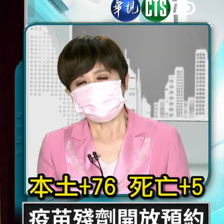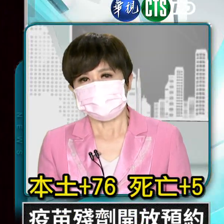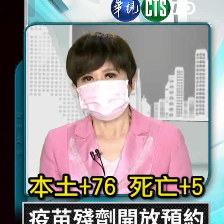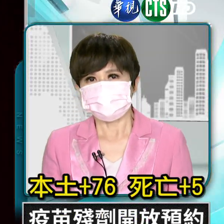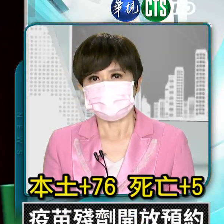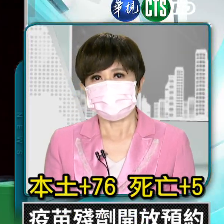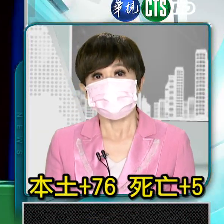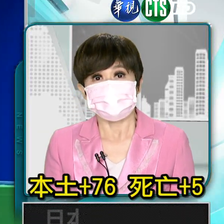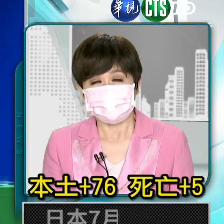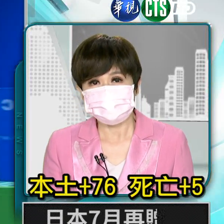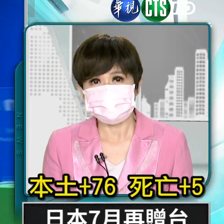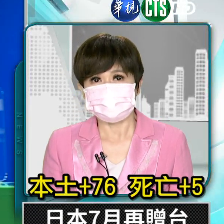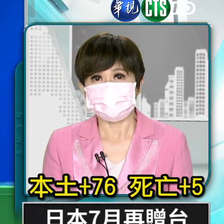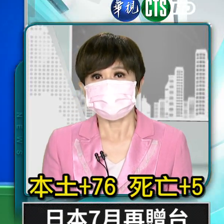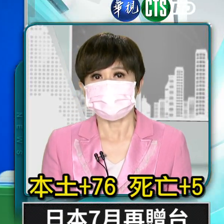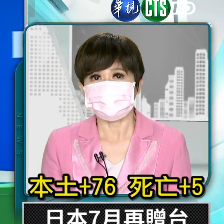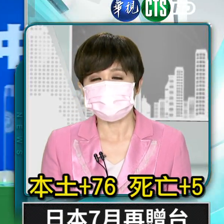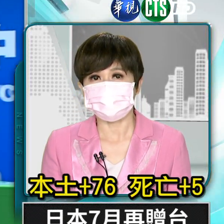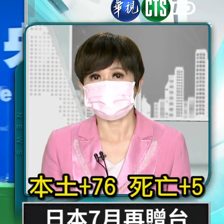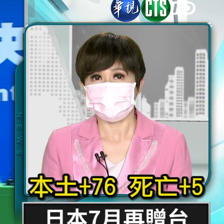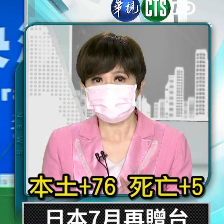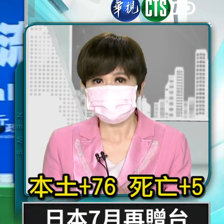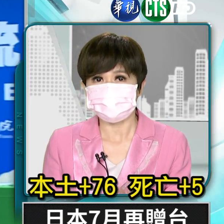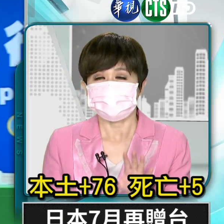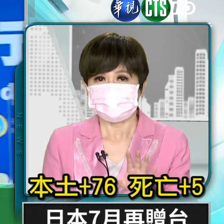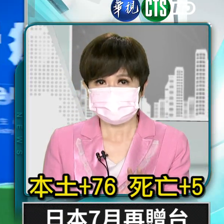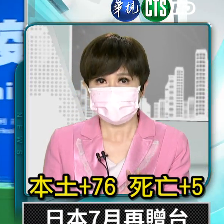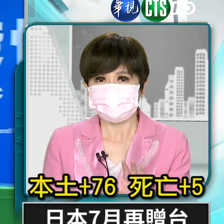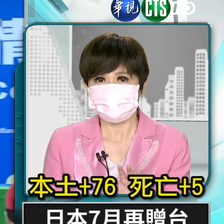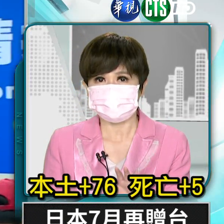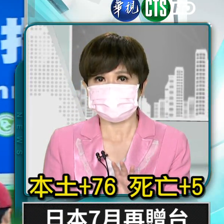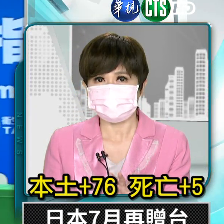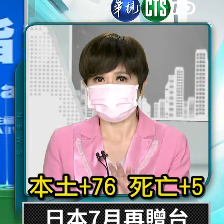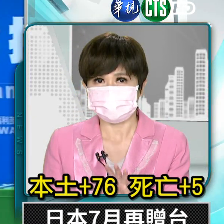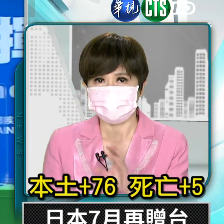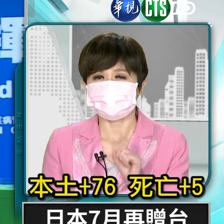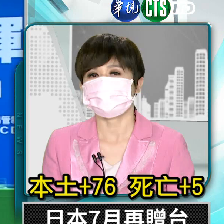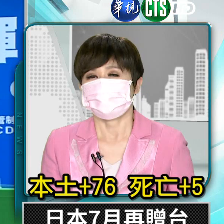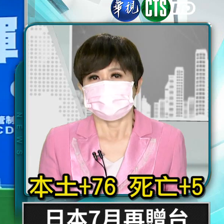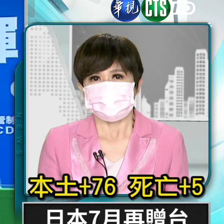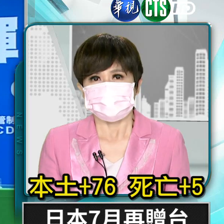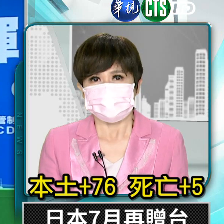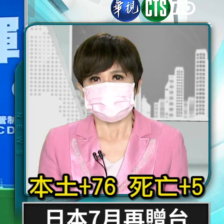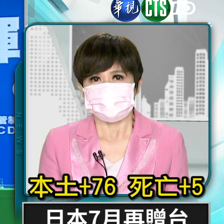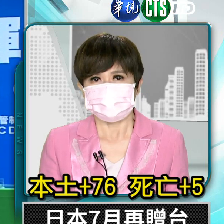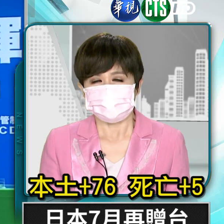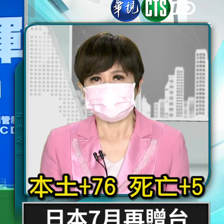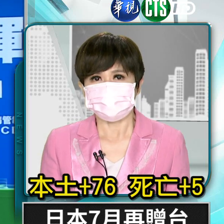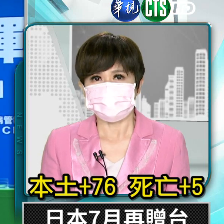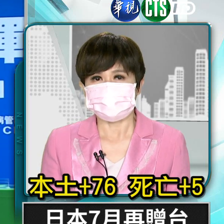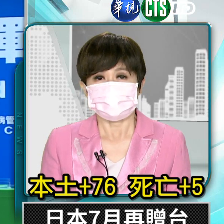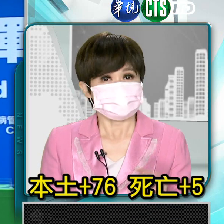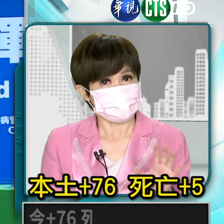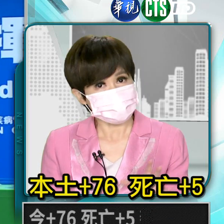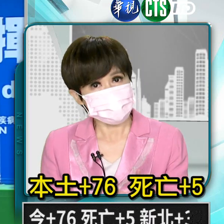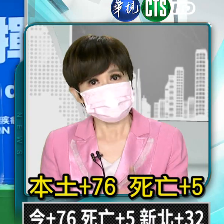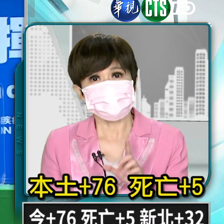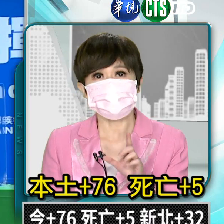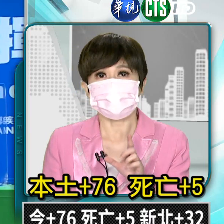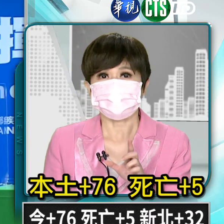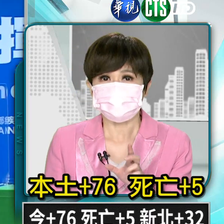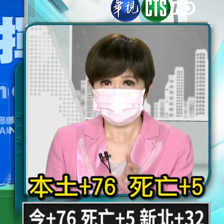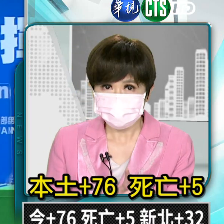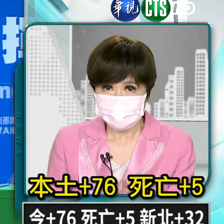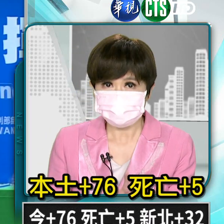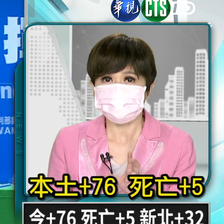指挥中心也来宣布，即日开始开放予民众来注残疾疫苗。这个残疾疫苗就是逐天